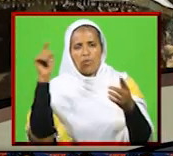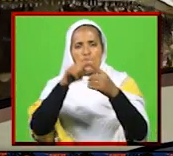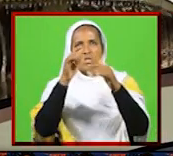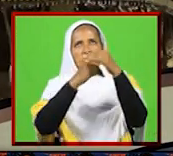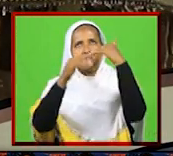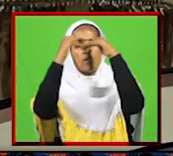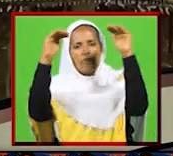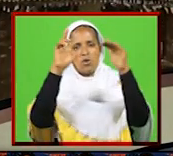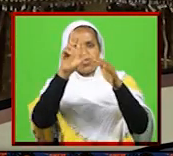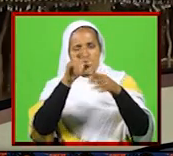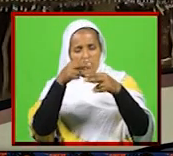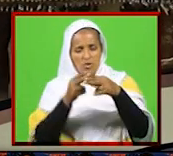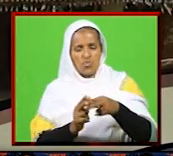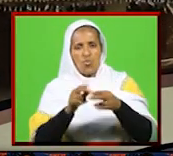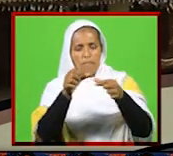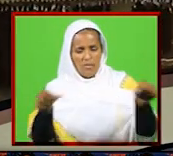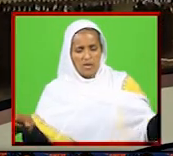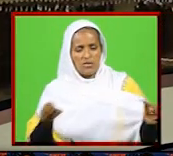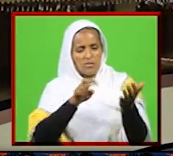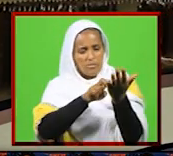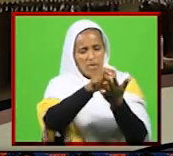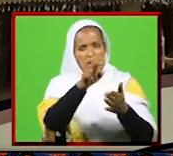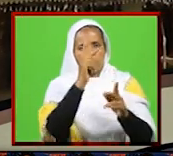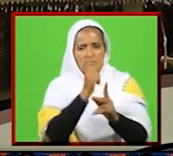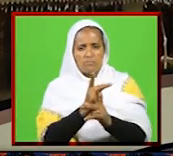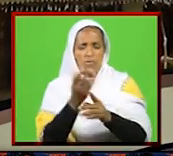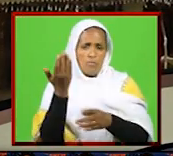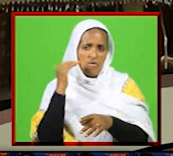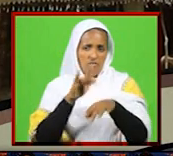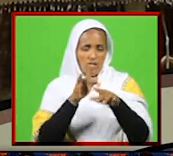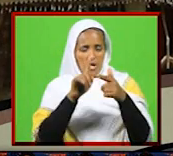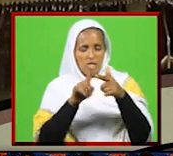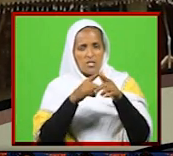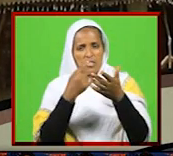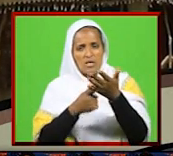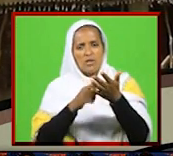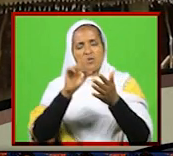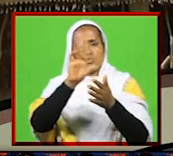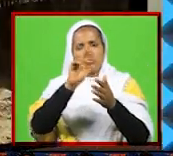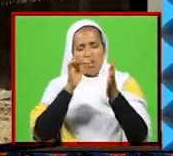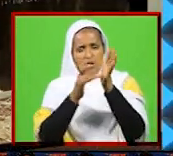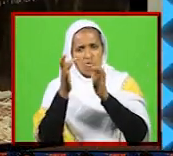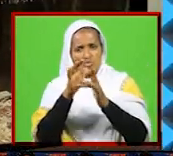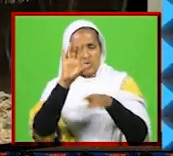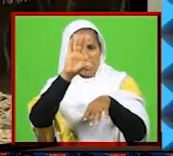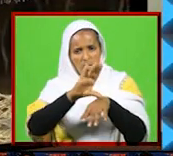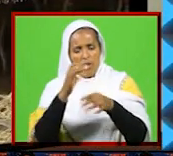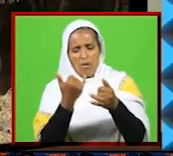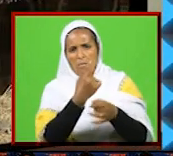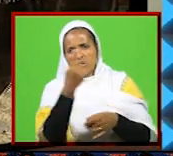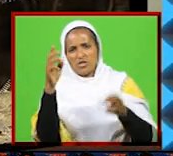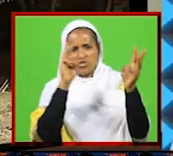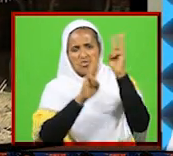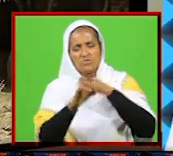ከምድር ወደ ሰማይ 3 ኪሎ ሜትር መጓዝ ይጠበቅብናል። በፊት ላይ እንግዲህ ይህ ጉዲያ ኢየሱስ ገዳም ነበር። አሁን